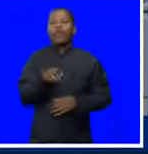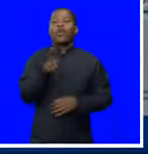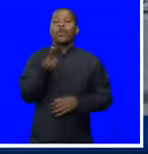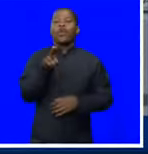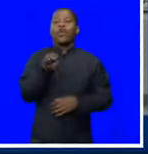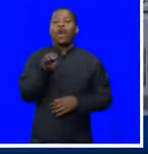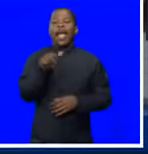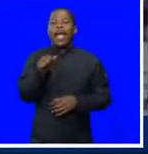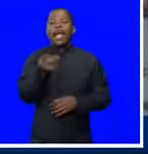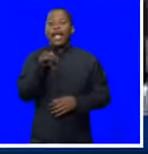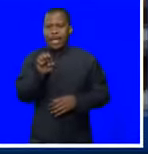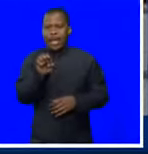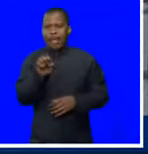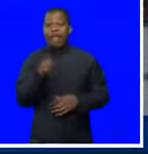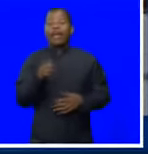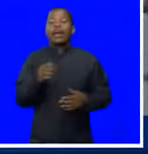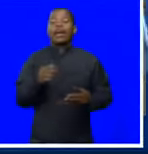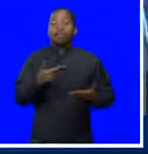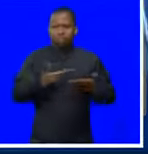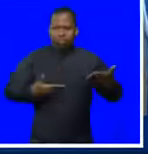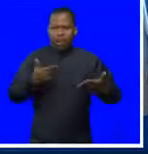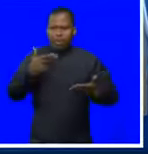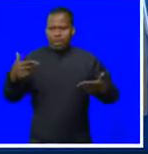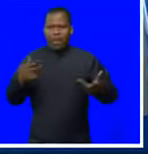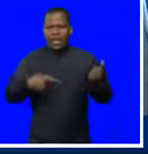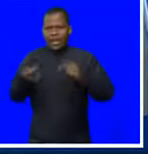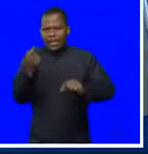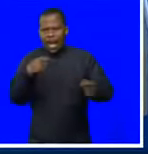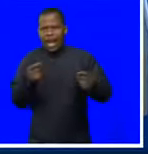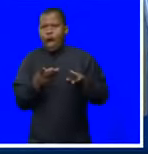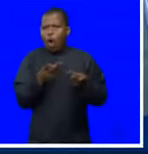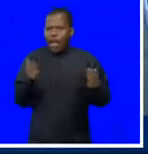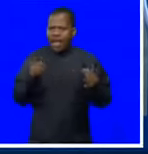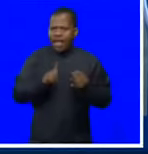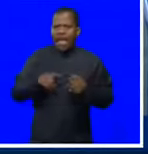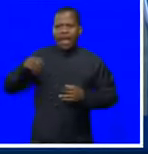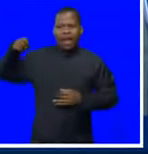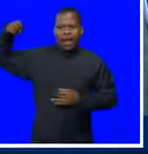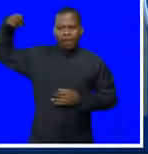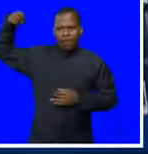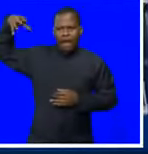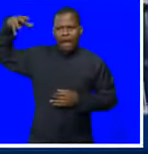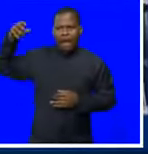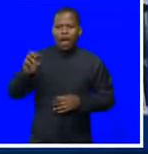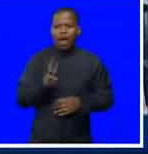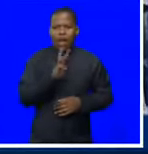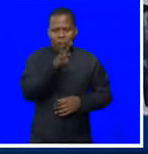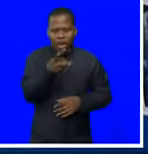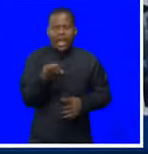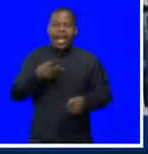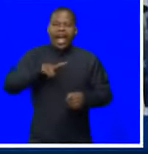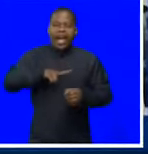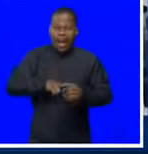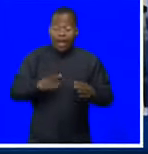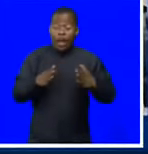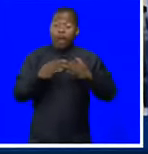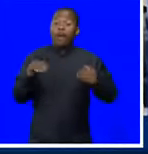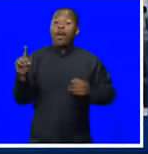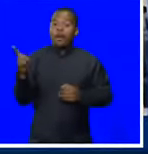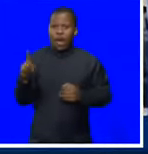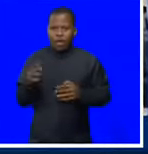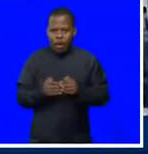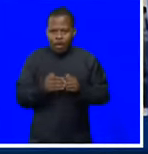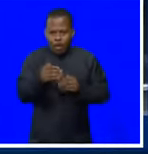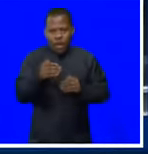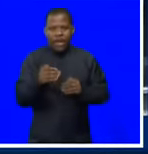sekuthengiselana yena oil labanye ke bathengiselana nabo gesi kanti ke lokunye lokutawendeka kuloke ukuthi labo